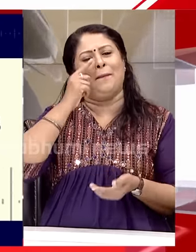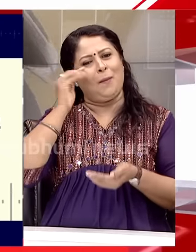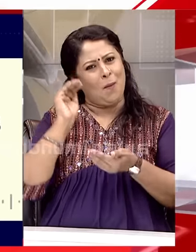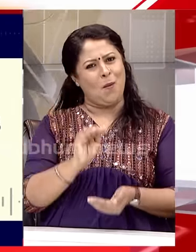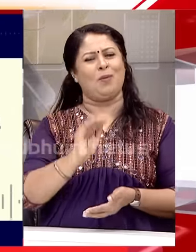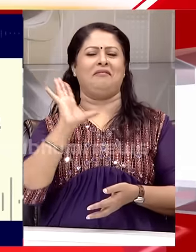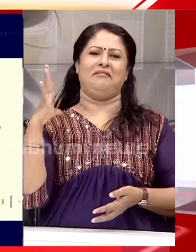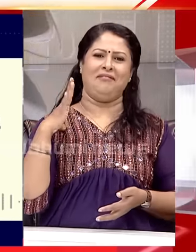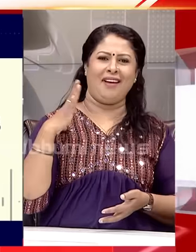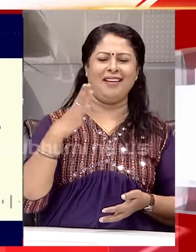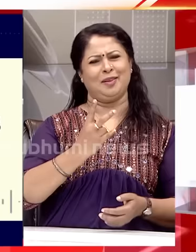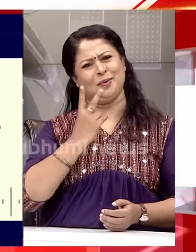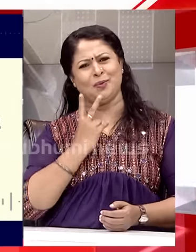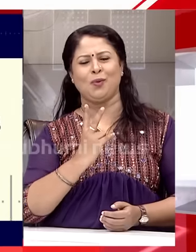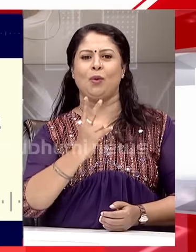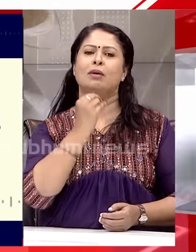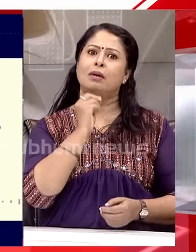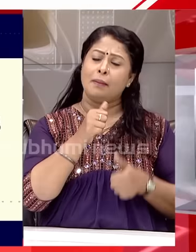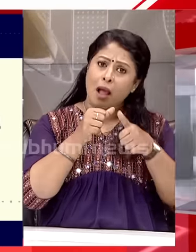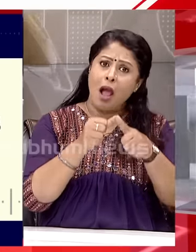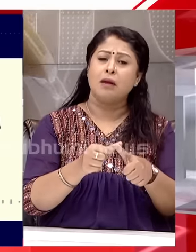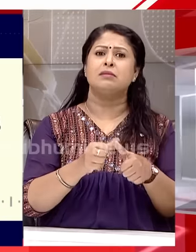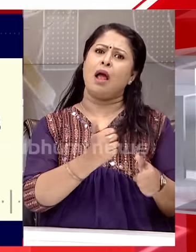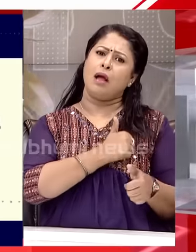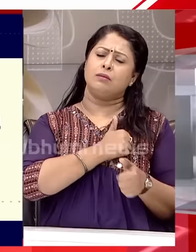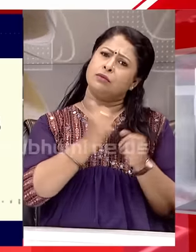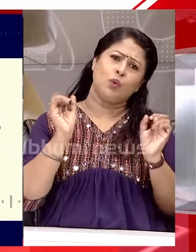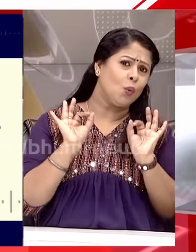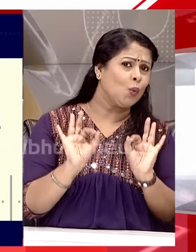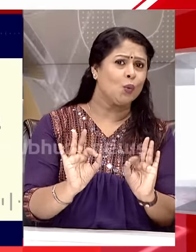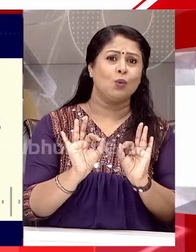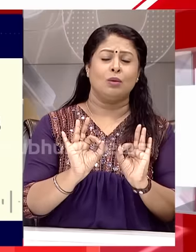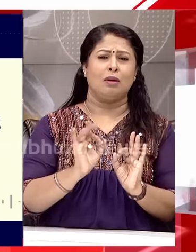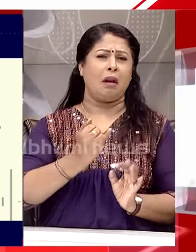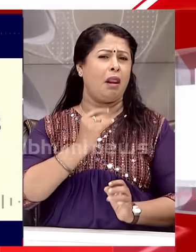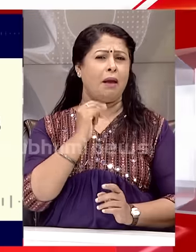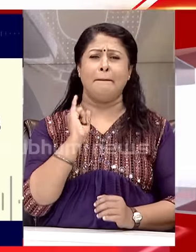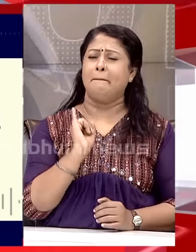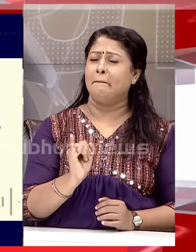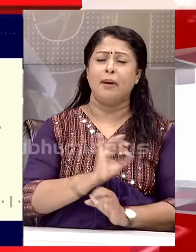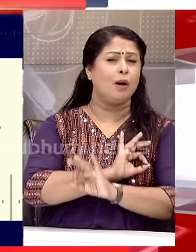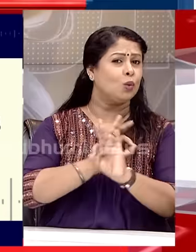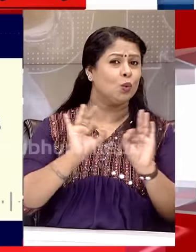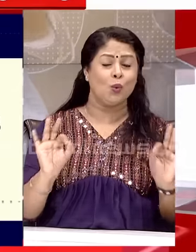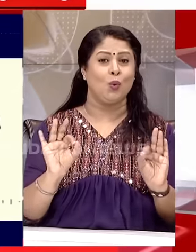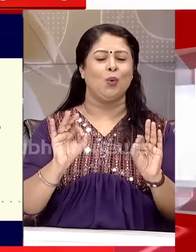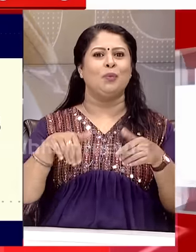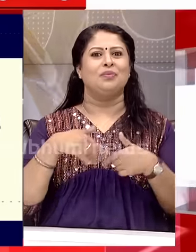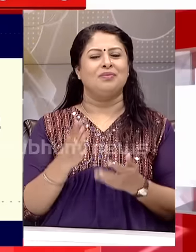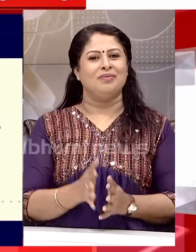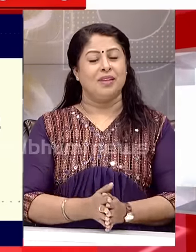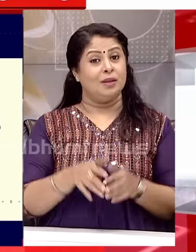ചെയ്യും, നമുക്ക് കാണാം എന്ന് പറഞ്ഞ ആ ആറ്റിറ്റ്യൂഡിൽ തന്നെയാണ്. പിന്നെ ഈ പറയുന്ന ഇതൊക്കെ